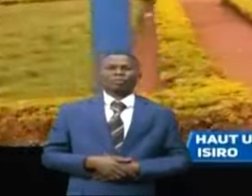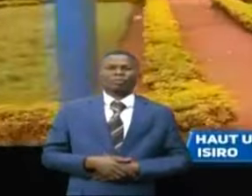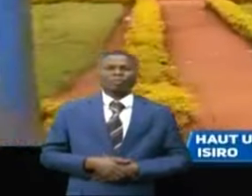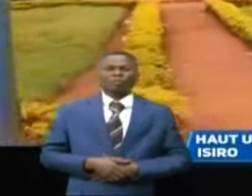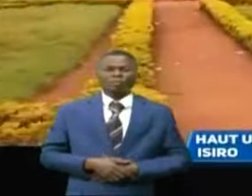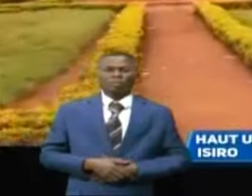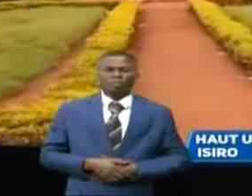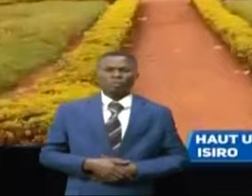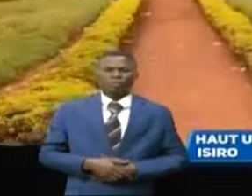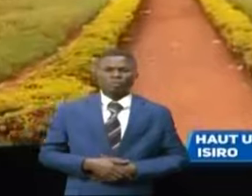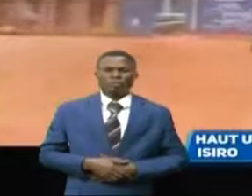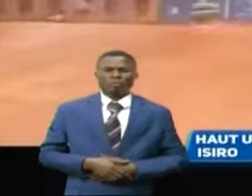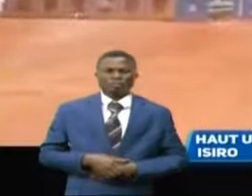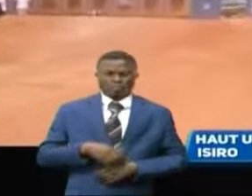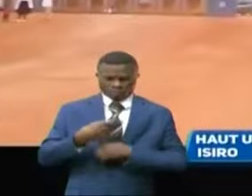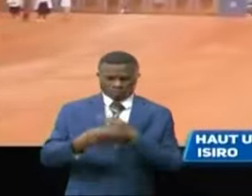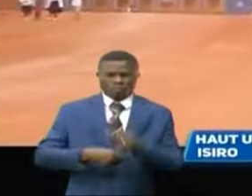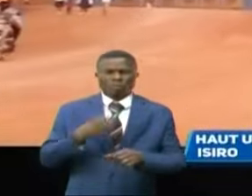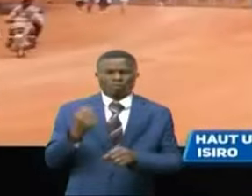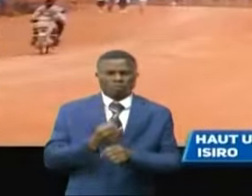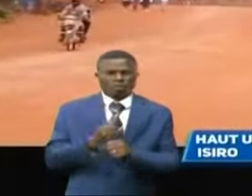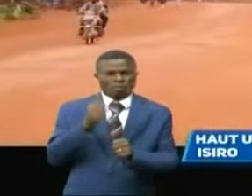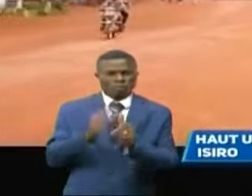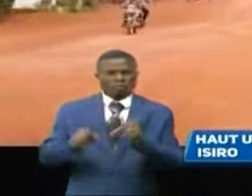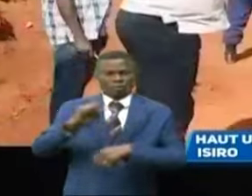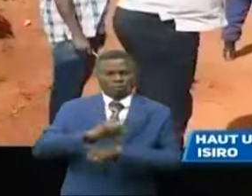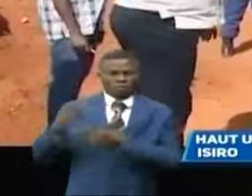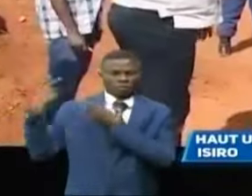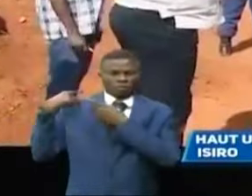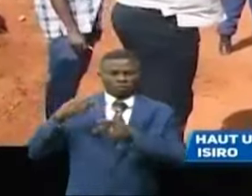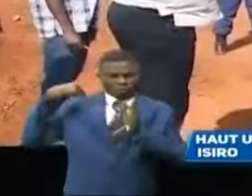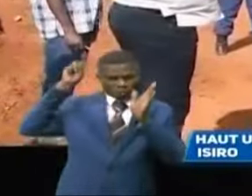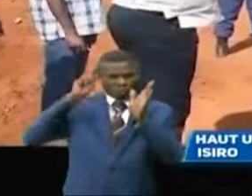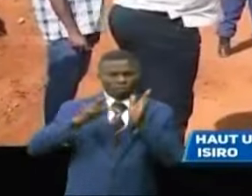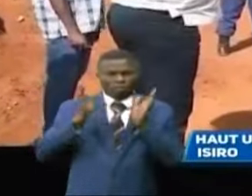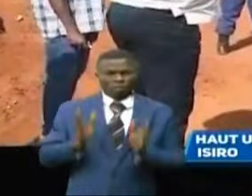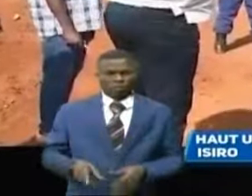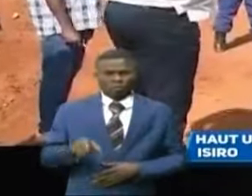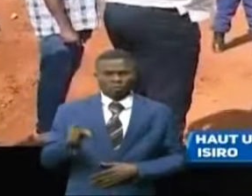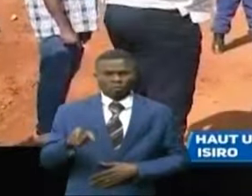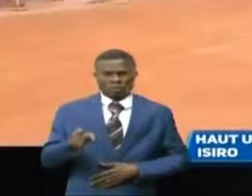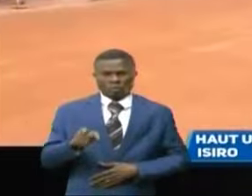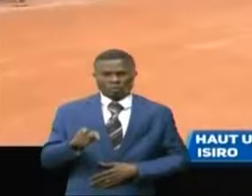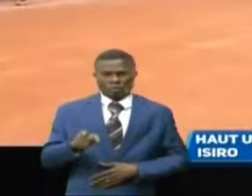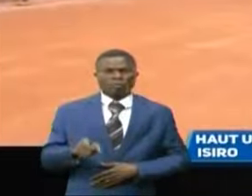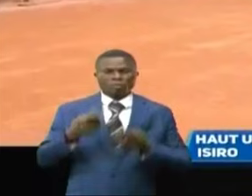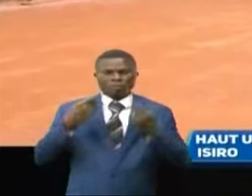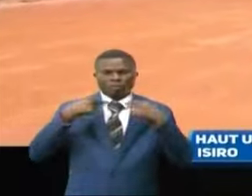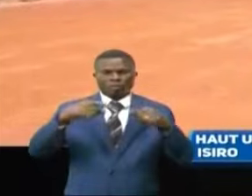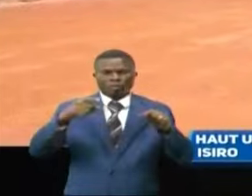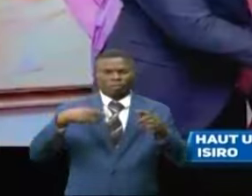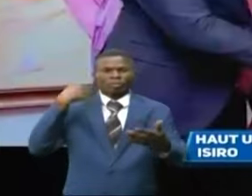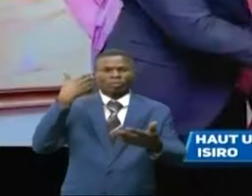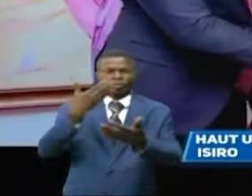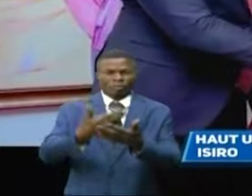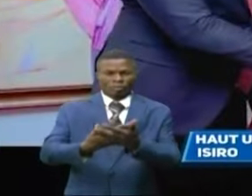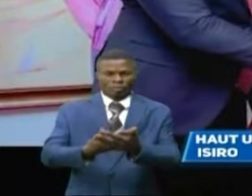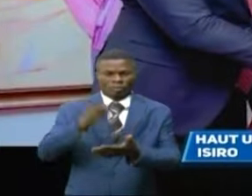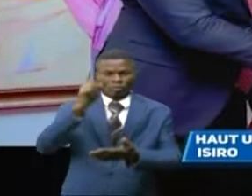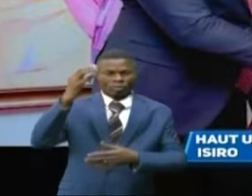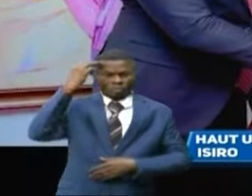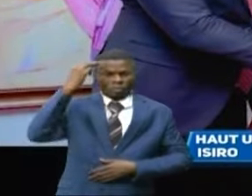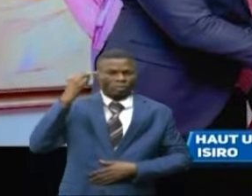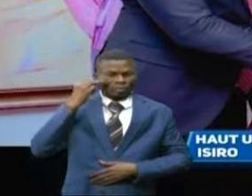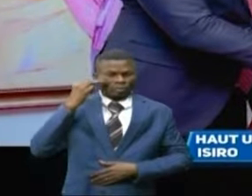Haut-Uele, se transforme au jour le jour depuis que le gouverneur Christophe Bassianlanga avait annoncé l'arrivée imminente du